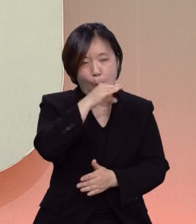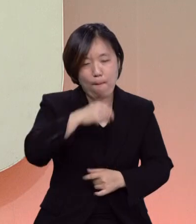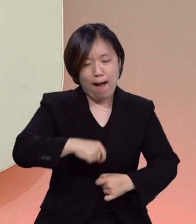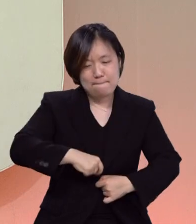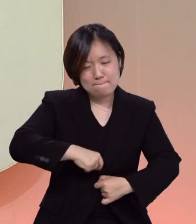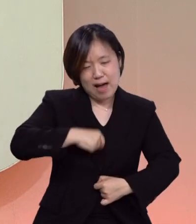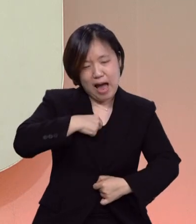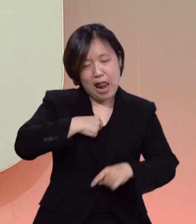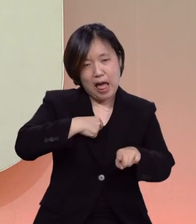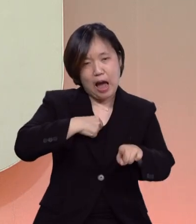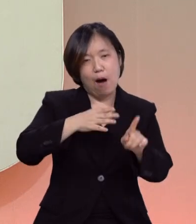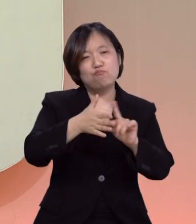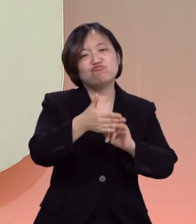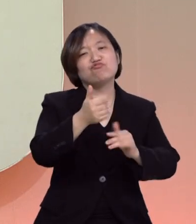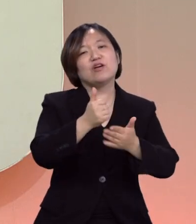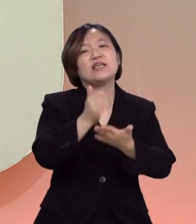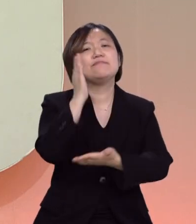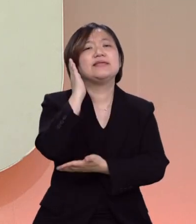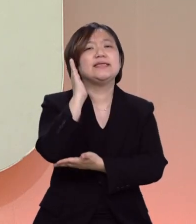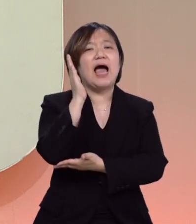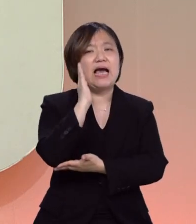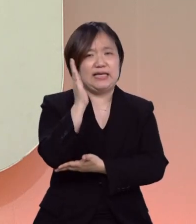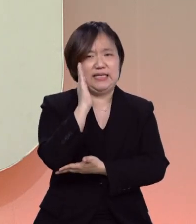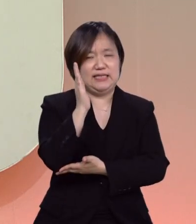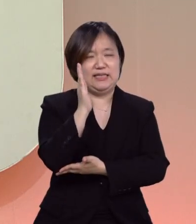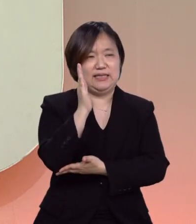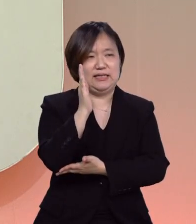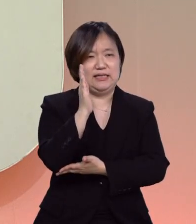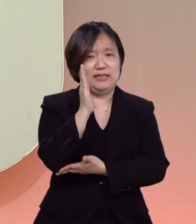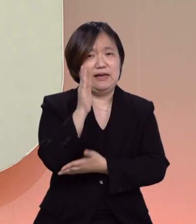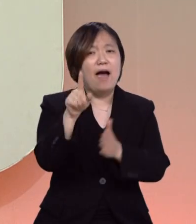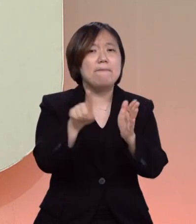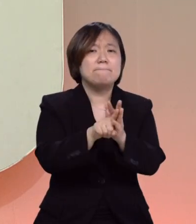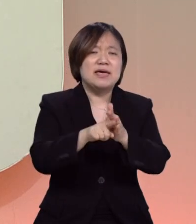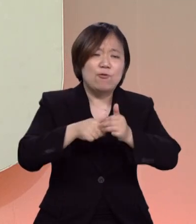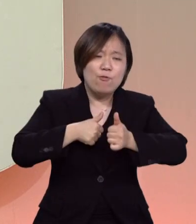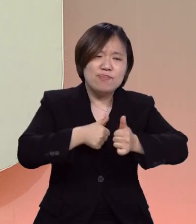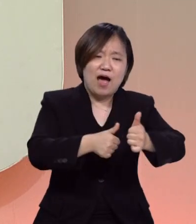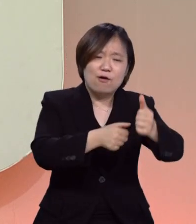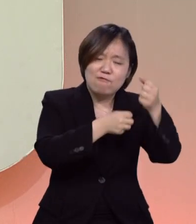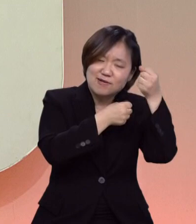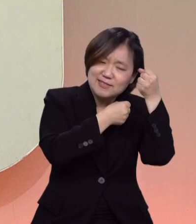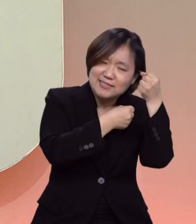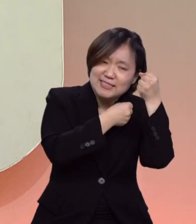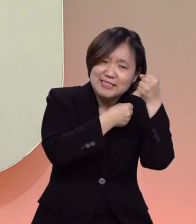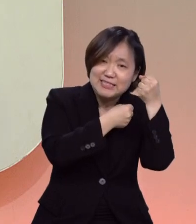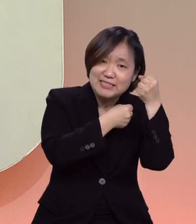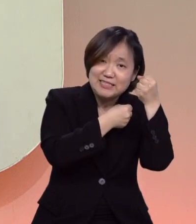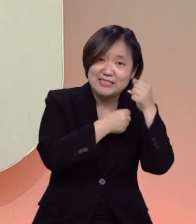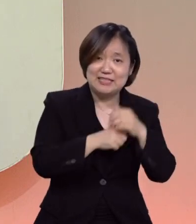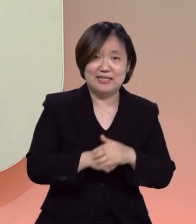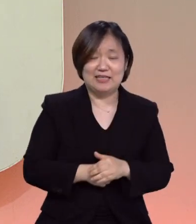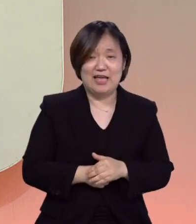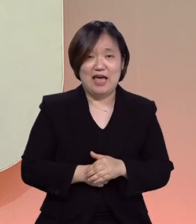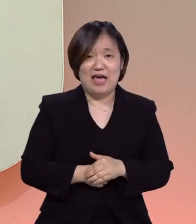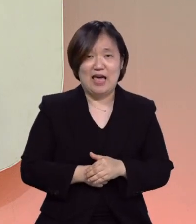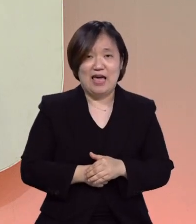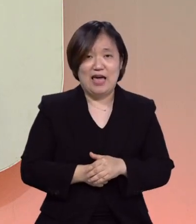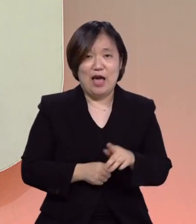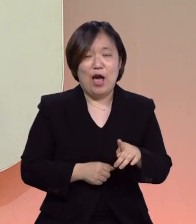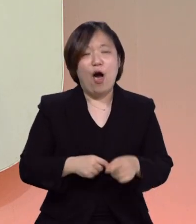말씀 부처님 경전에 의지해서 오로지 부처님 법을 믿고 올바른 불자의 길을